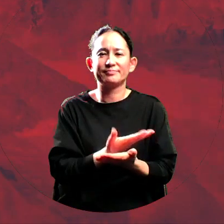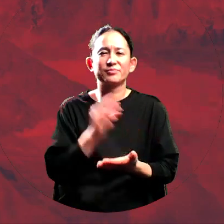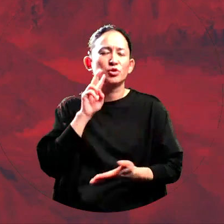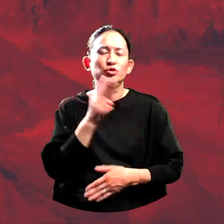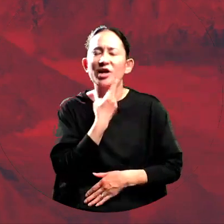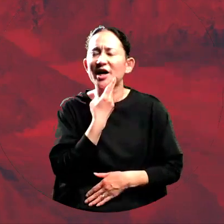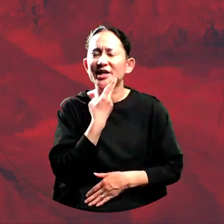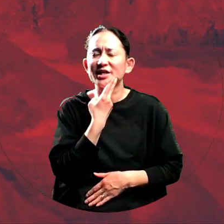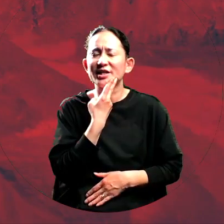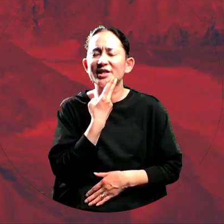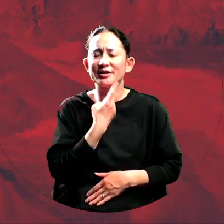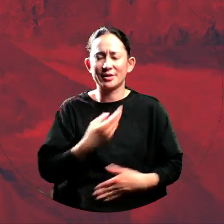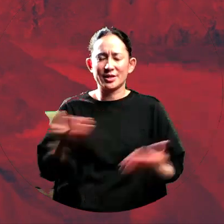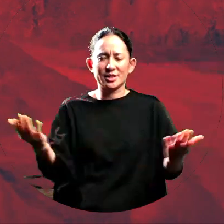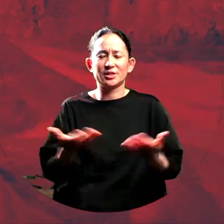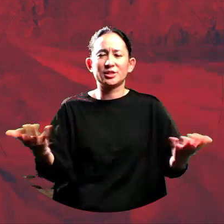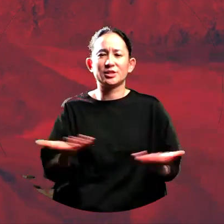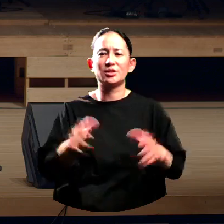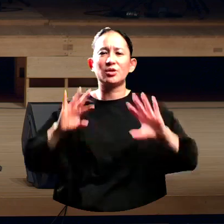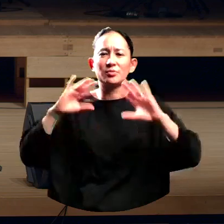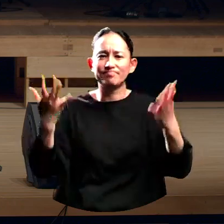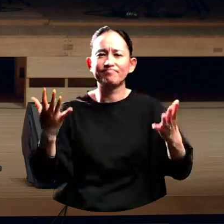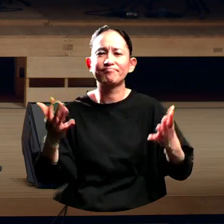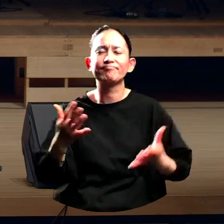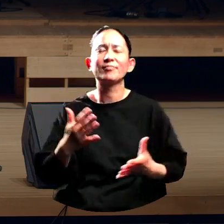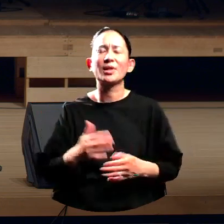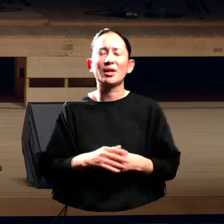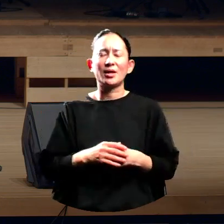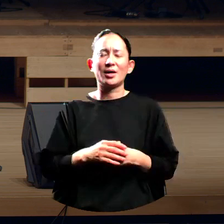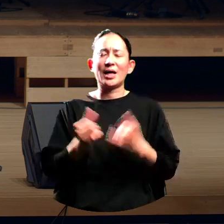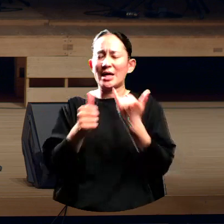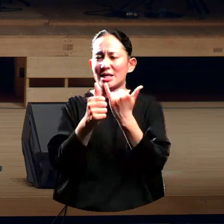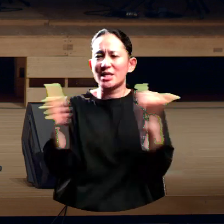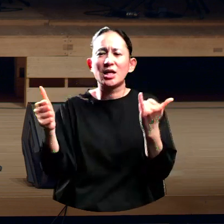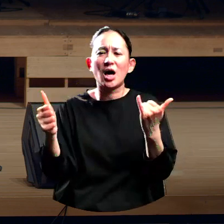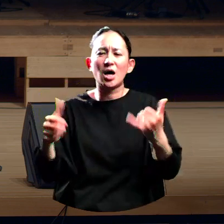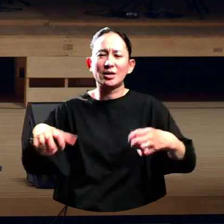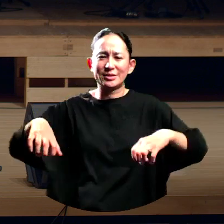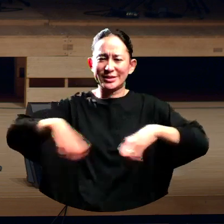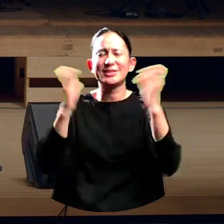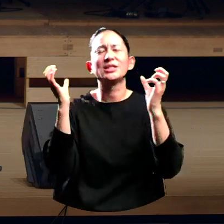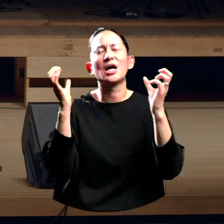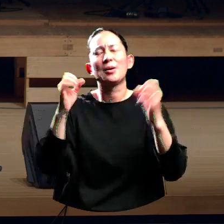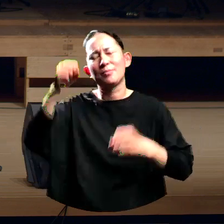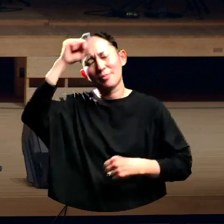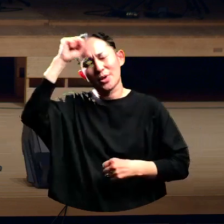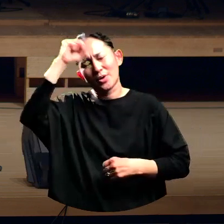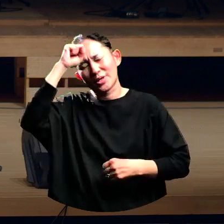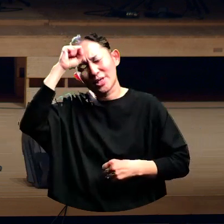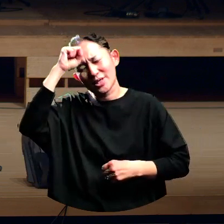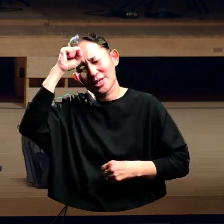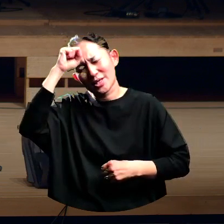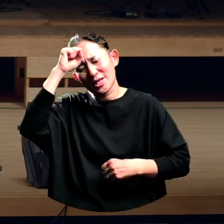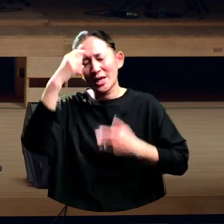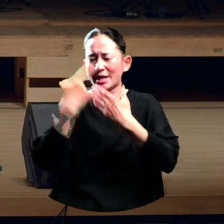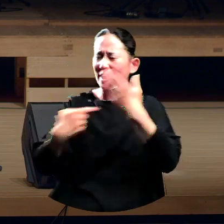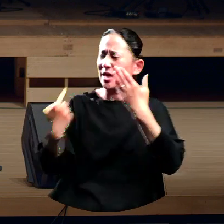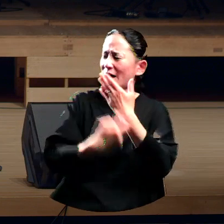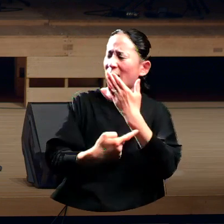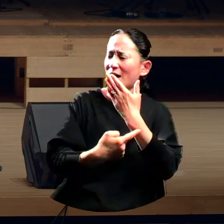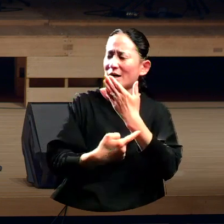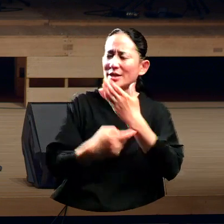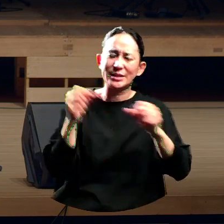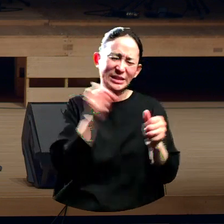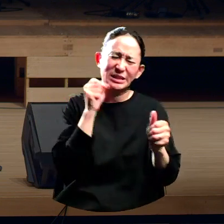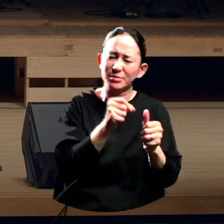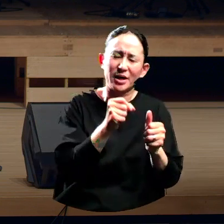り、失業、倒産、離婚、受験の失敗、失恋、事故、怪我、病気、立ち上がることができないような経験が私